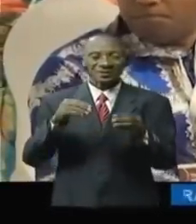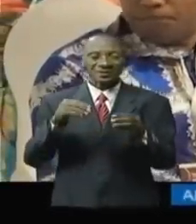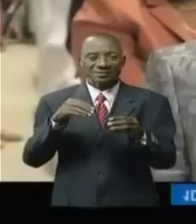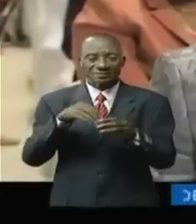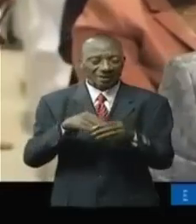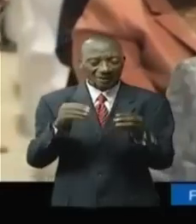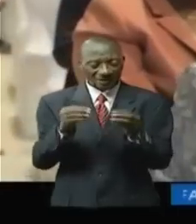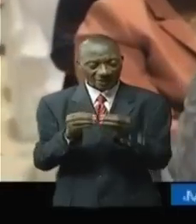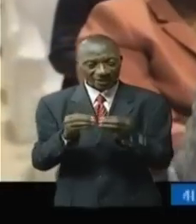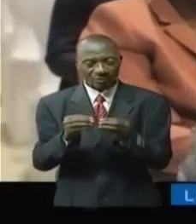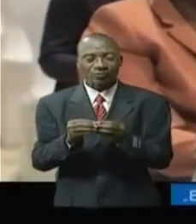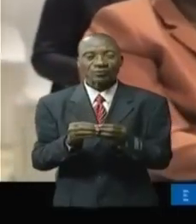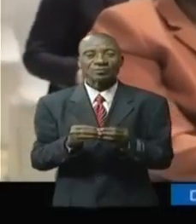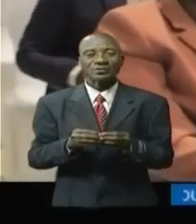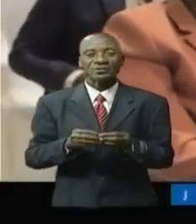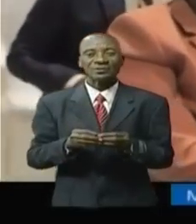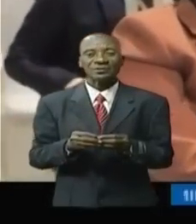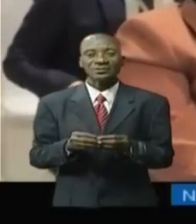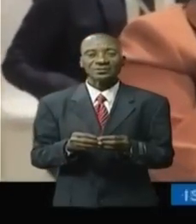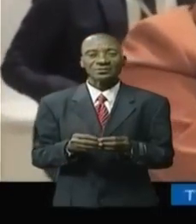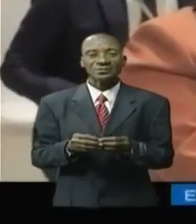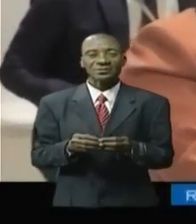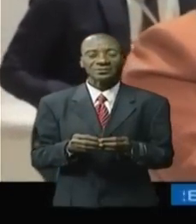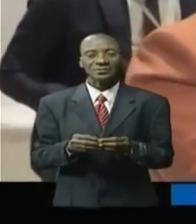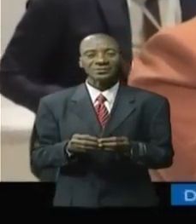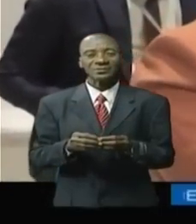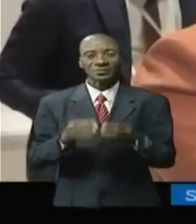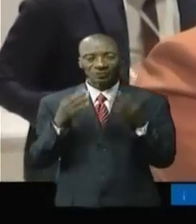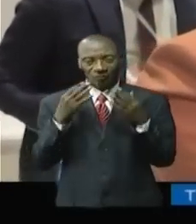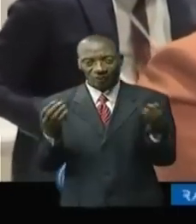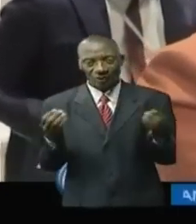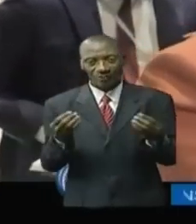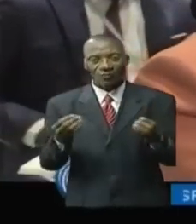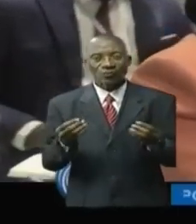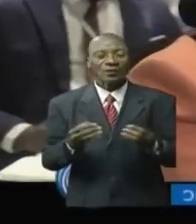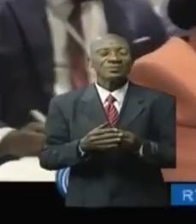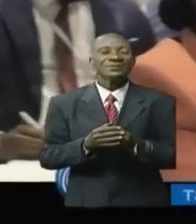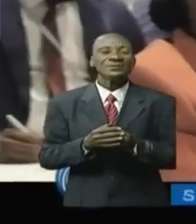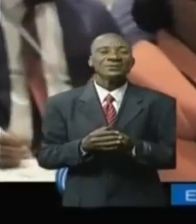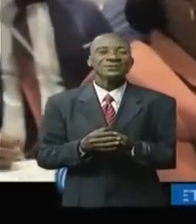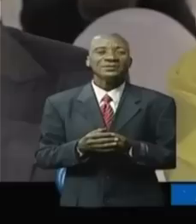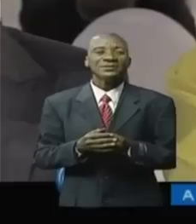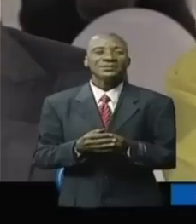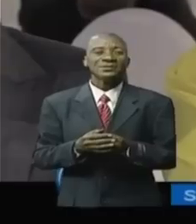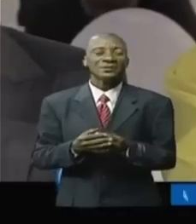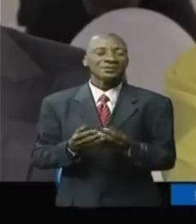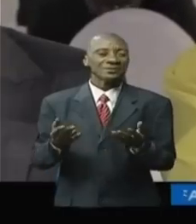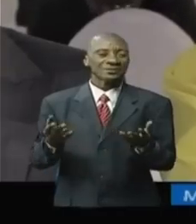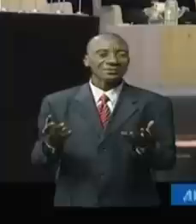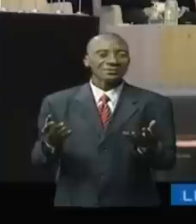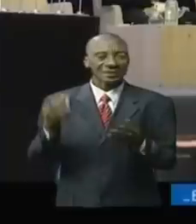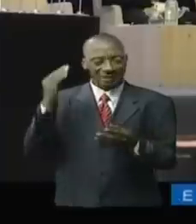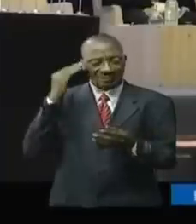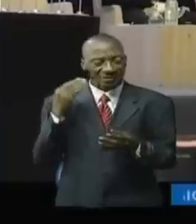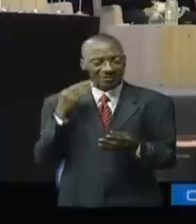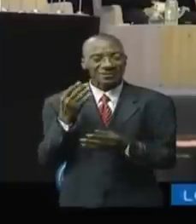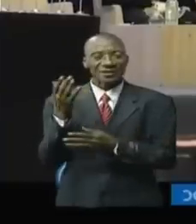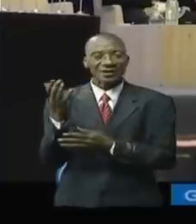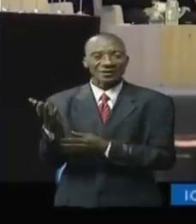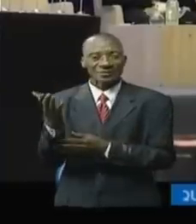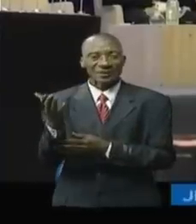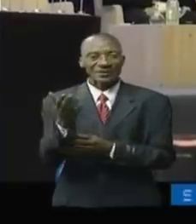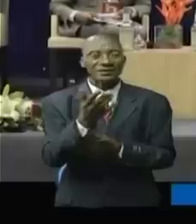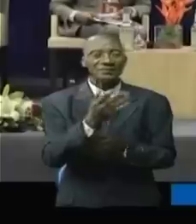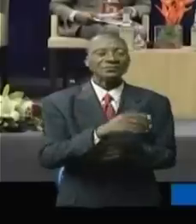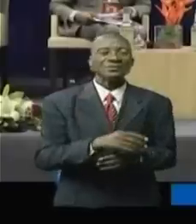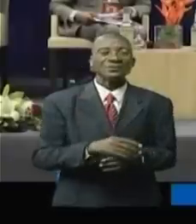prédominance du secteur informel, la fuite de capitaux et les manques de filets de protection sociale. La séance inaugurale a laissé